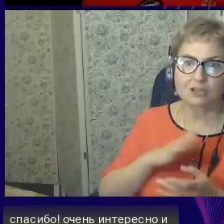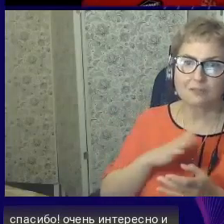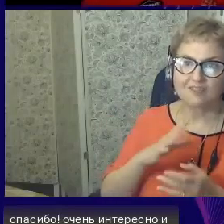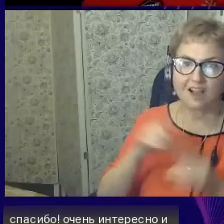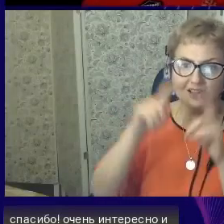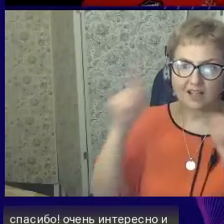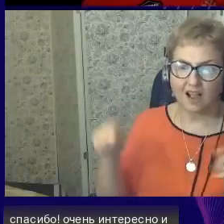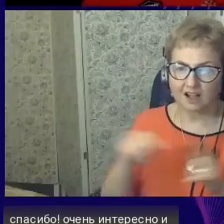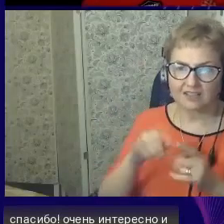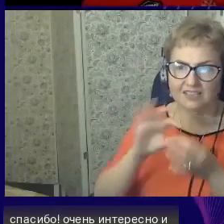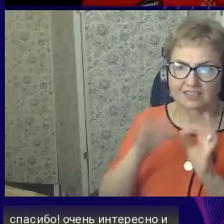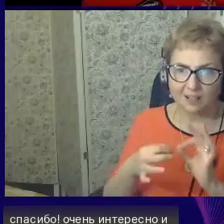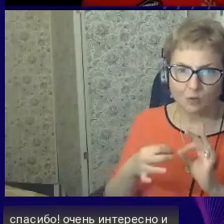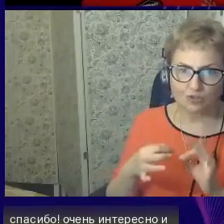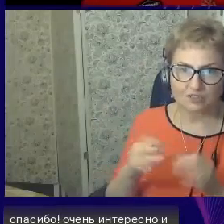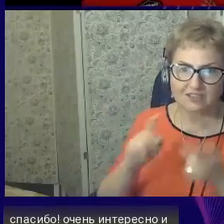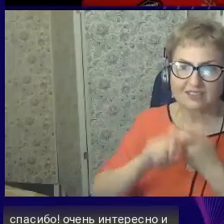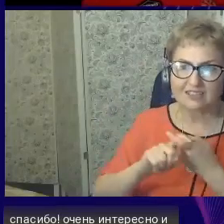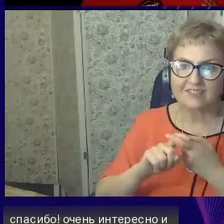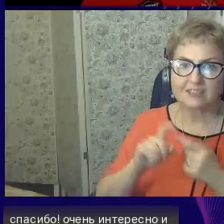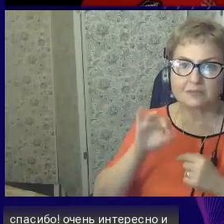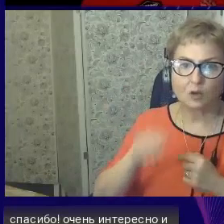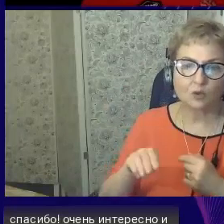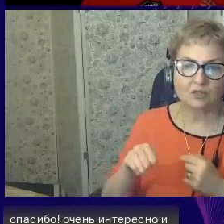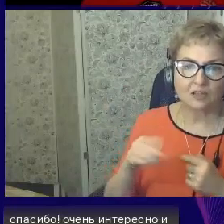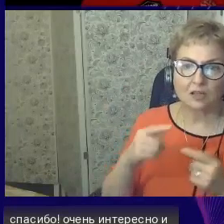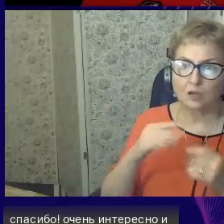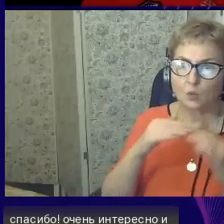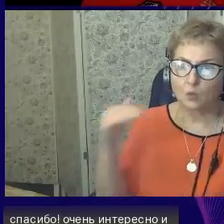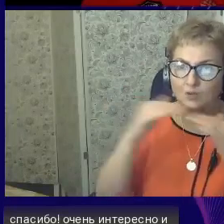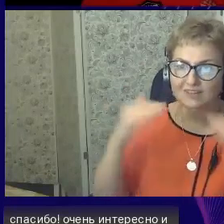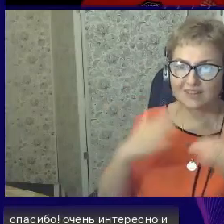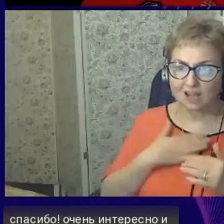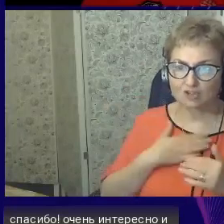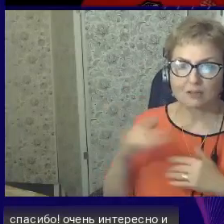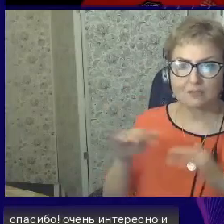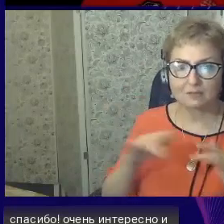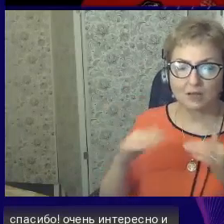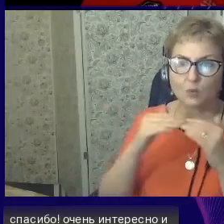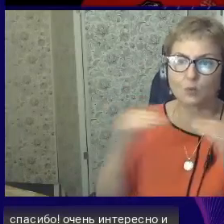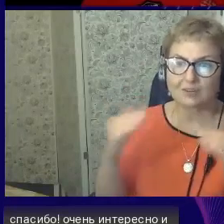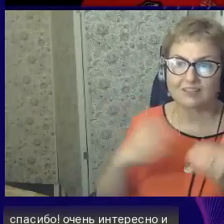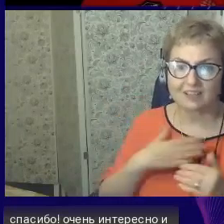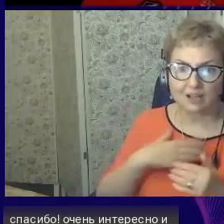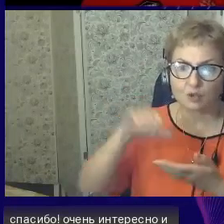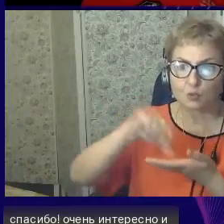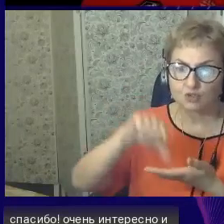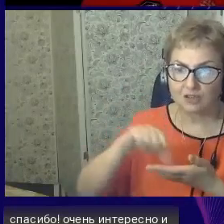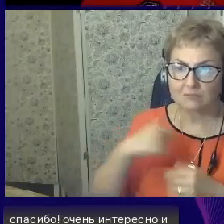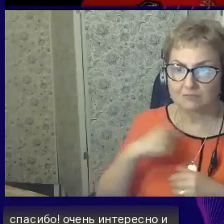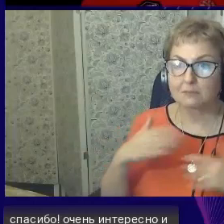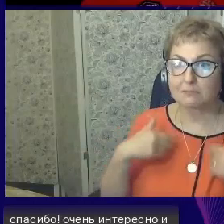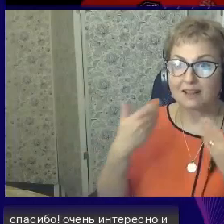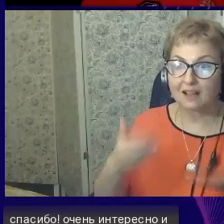бывают карты довольно сложные. В зависимости от уровня наших мероприятий и уровня наших участников мы